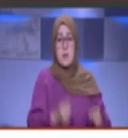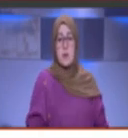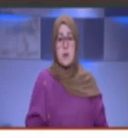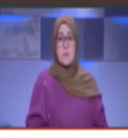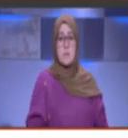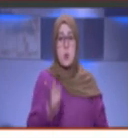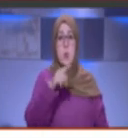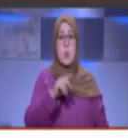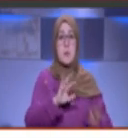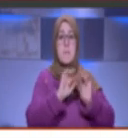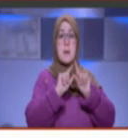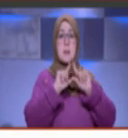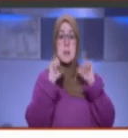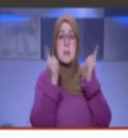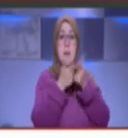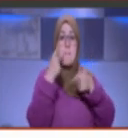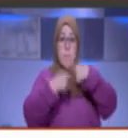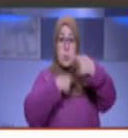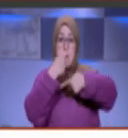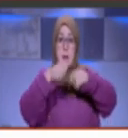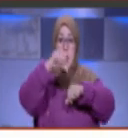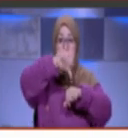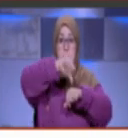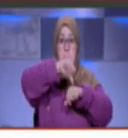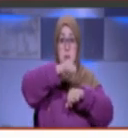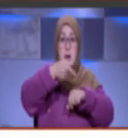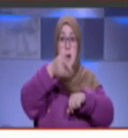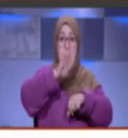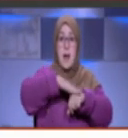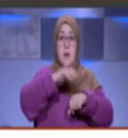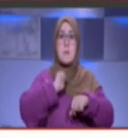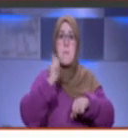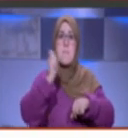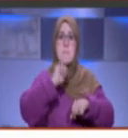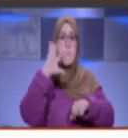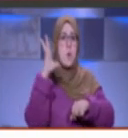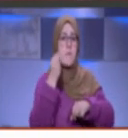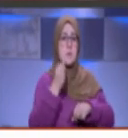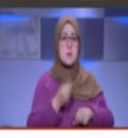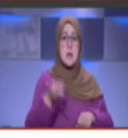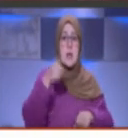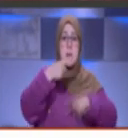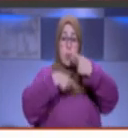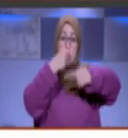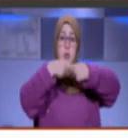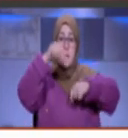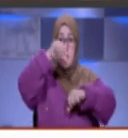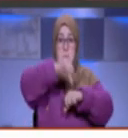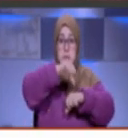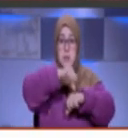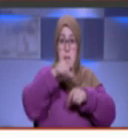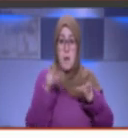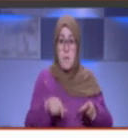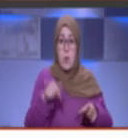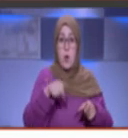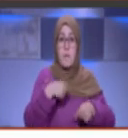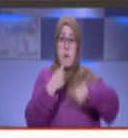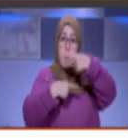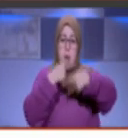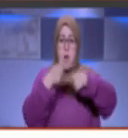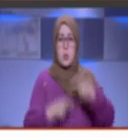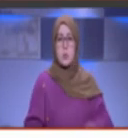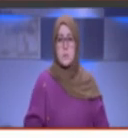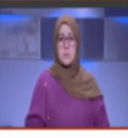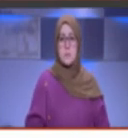تشكيل لجان متابعة بالمناطق على مستوى الجمهورية لمتابعة الموقف بالمكاتب أولاً بأول. كما